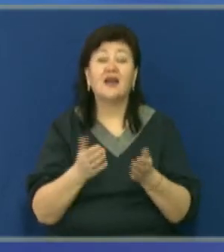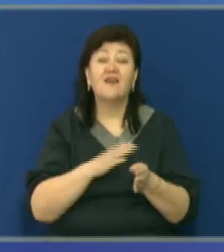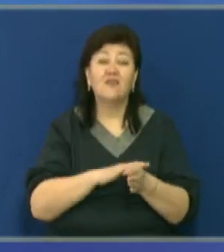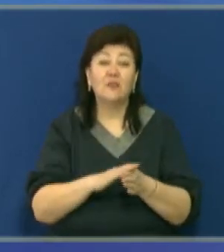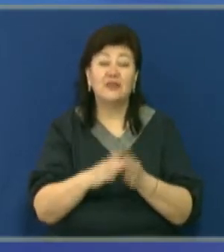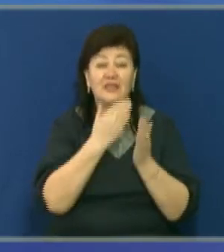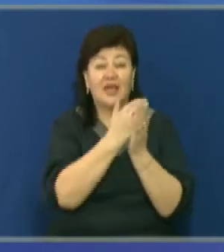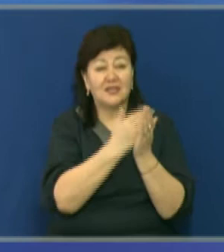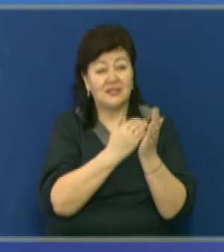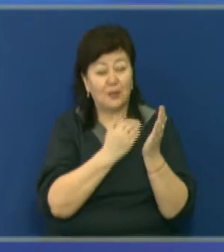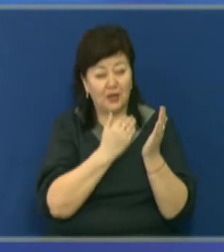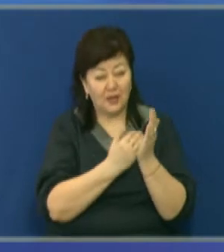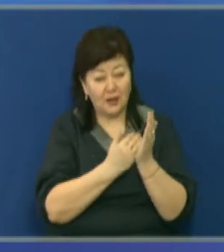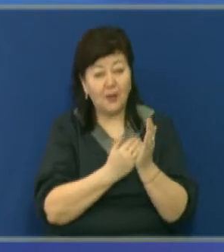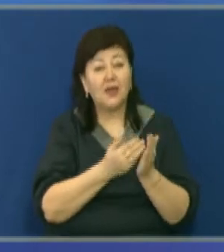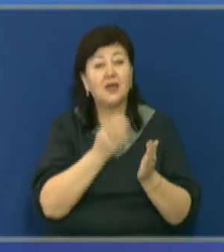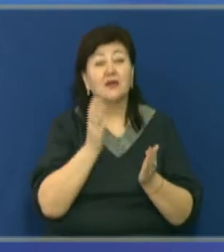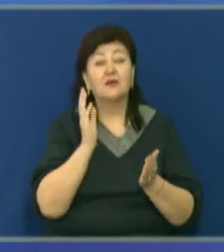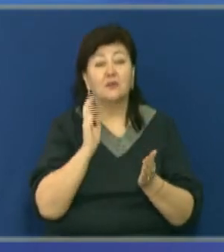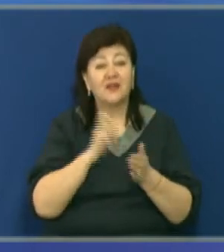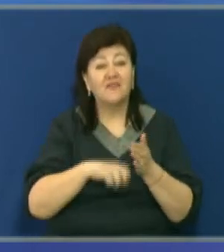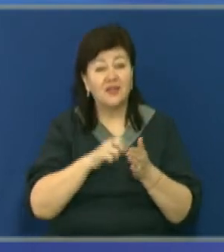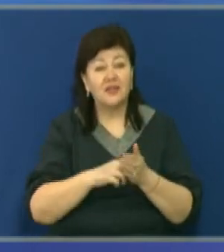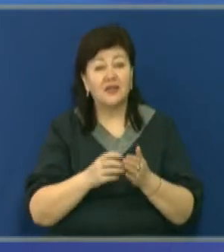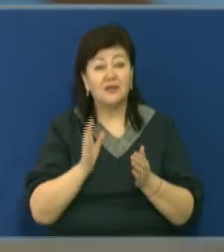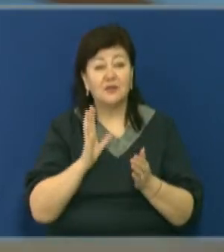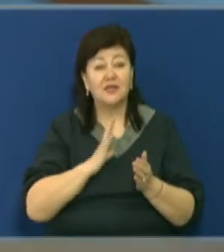туралы онлайн баспасөз конференциясында айтты.